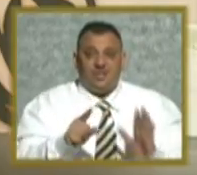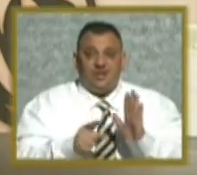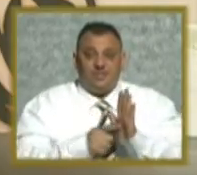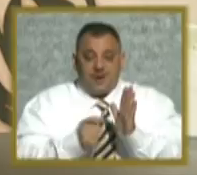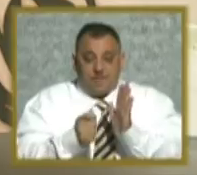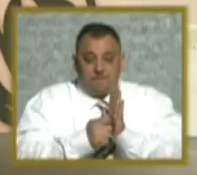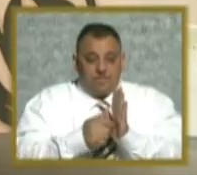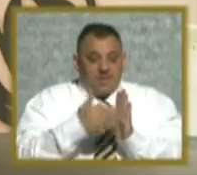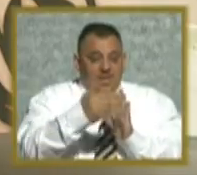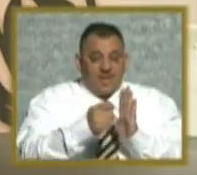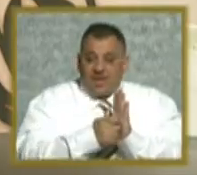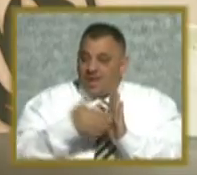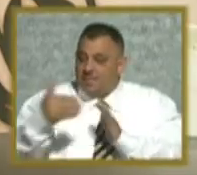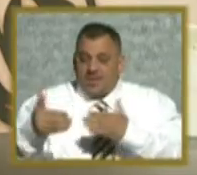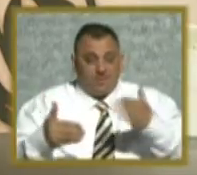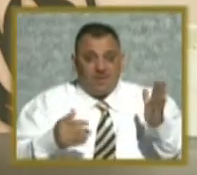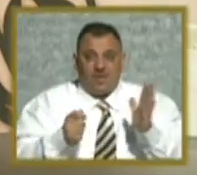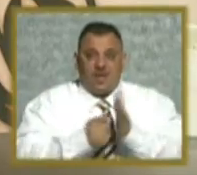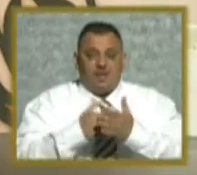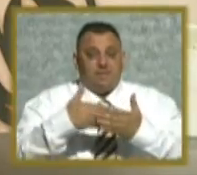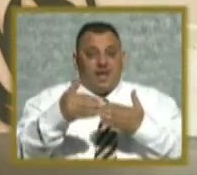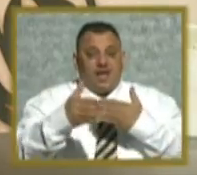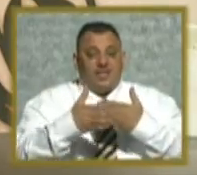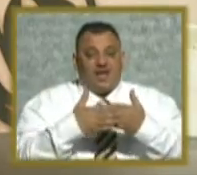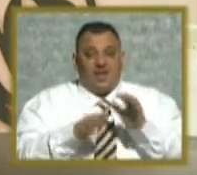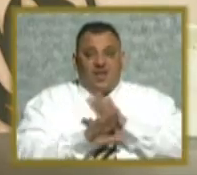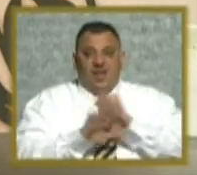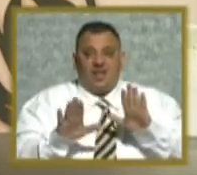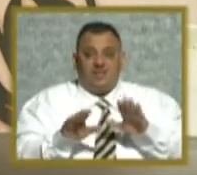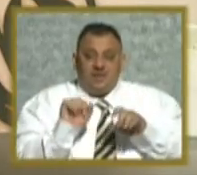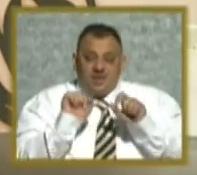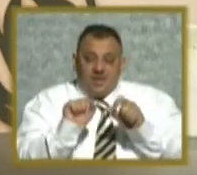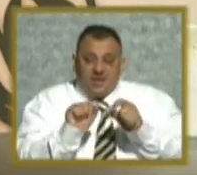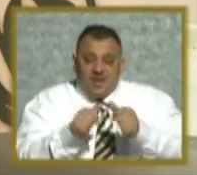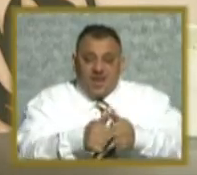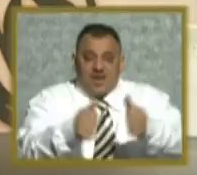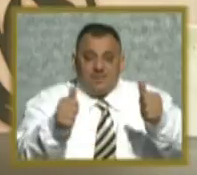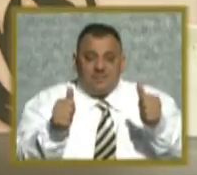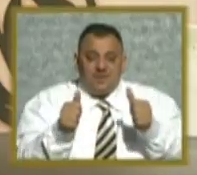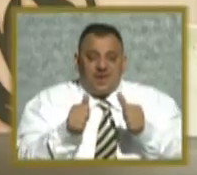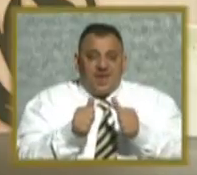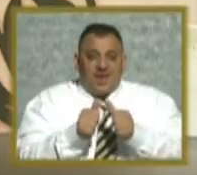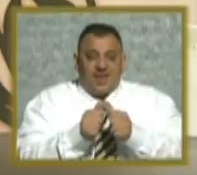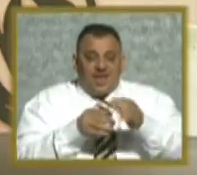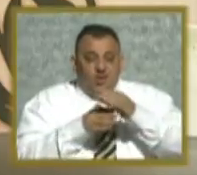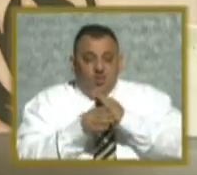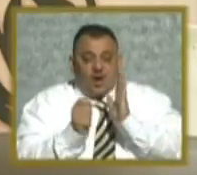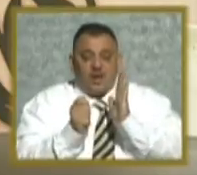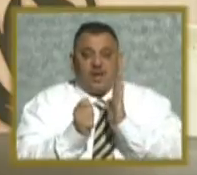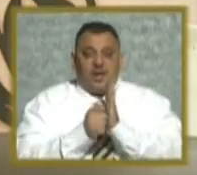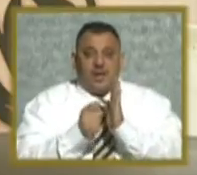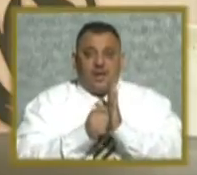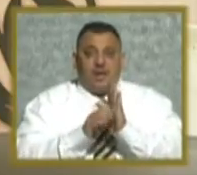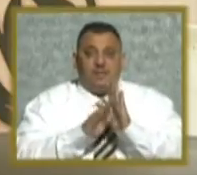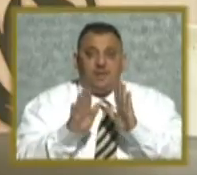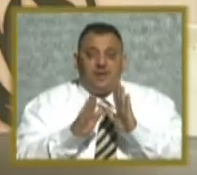للجيران كجارتك أو شيء، هذه ما لها علاقة، هذه علاقتها فقط تعزيك فقط، وليس لها علاقة في قضية تدخل